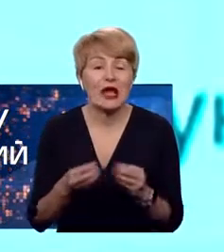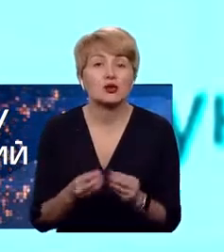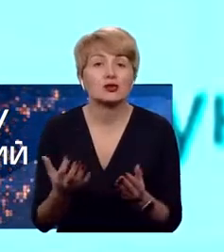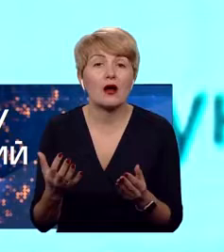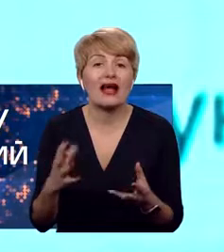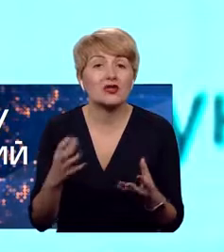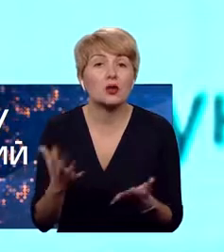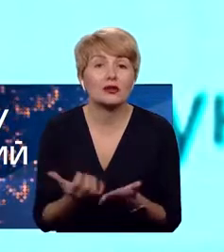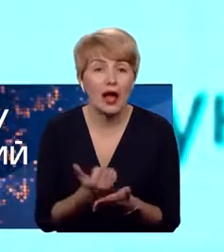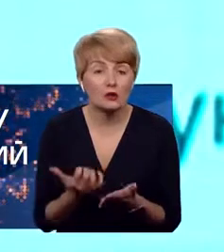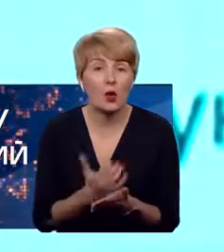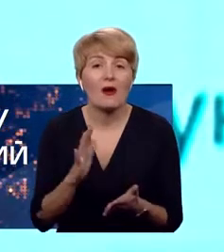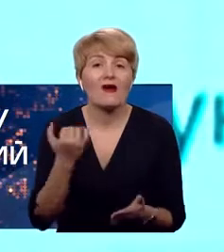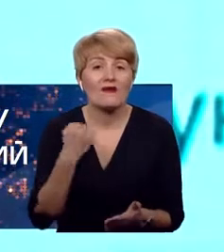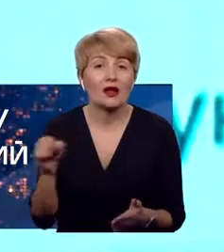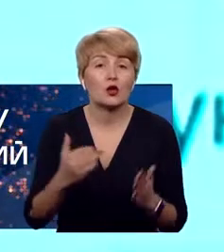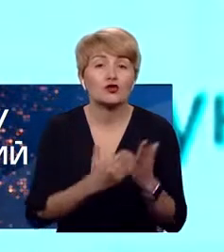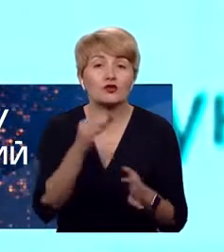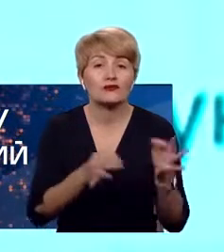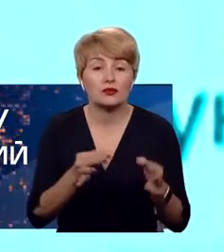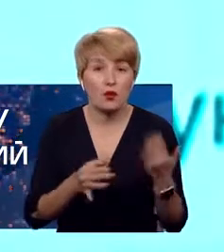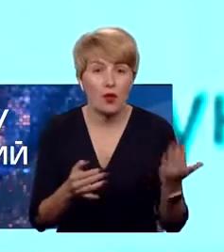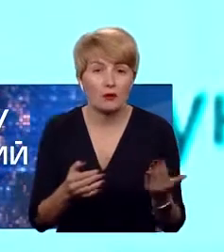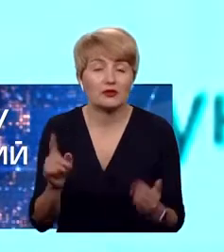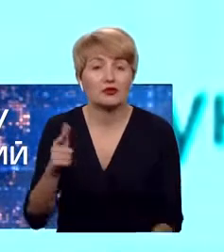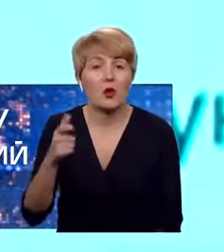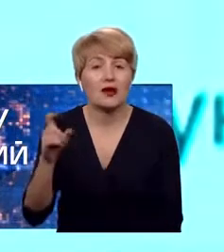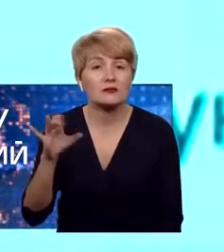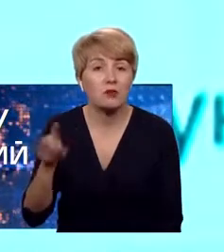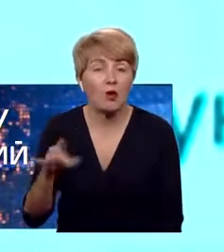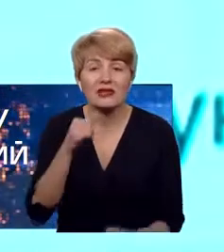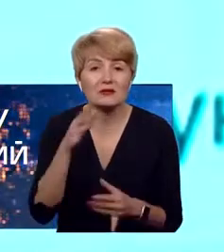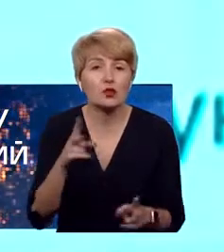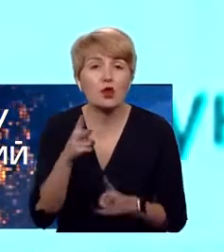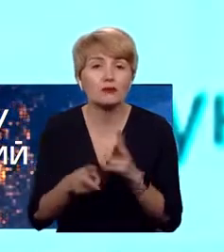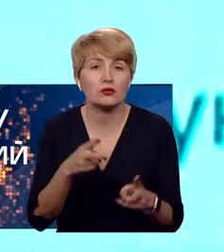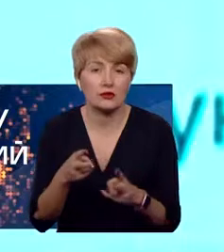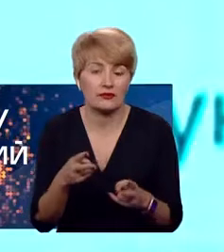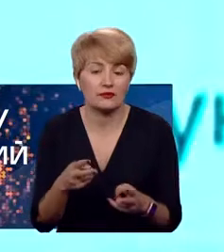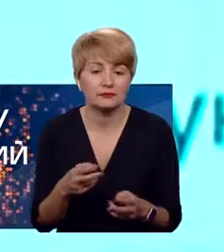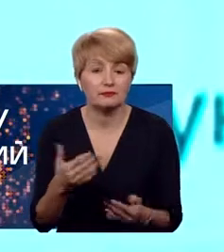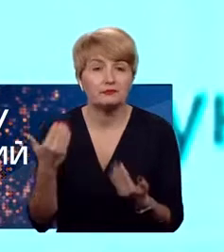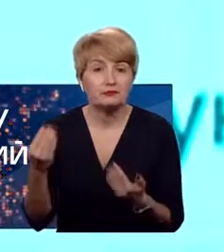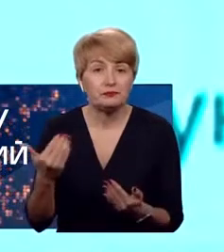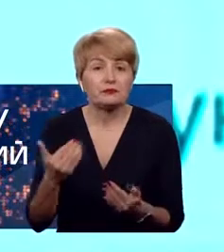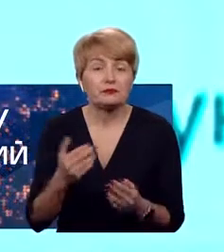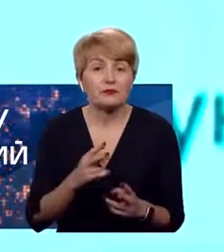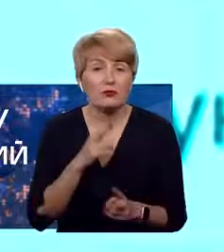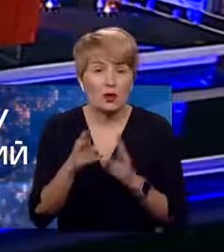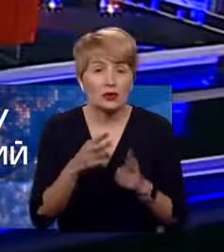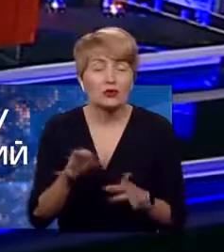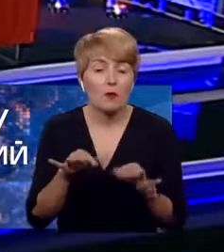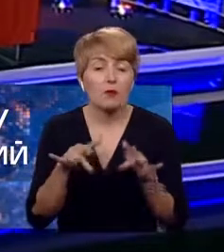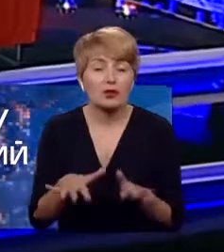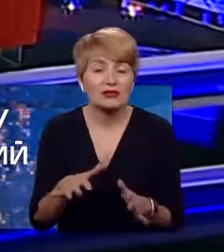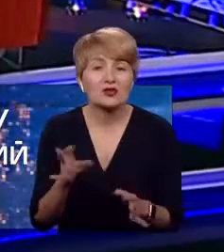в Стокгольмі, який насправді «Газпром» вже не зможе оскаржити по суті. Він оскаржує це по процесу, це оскарження